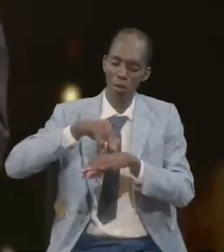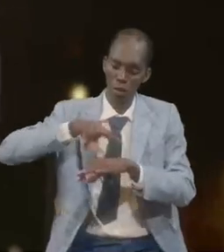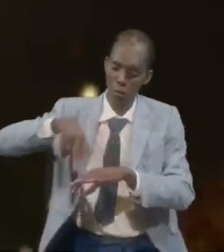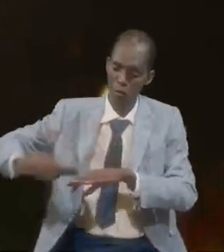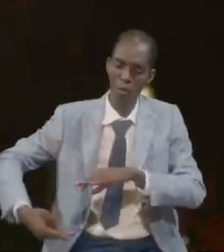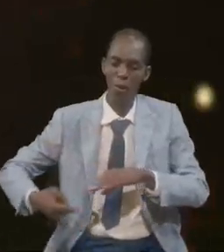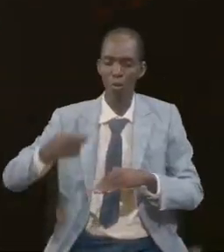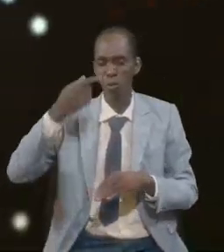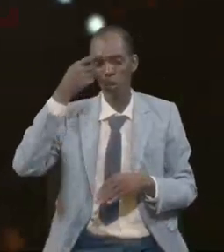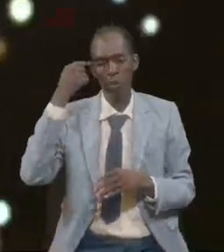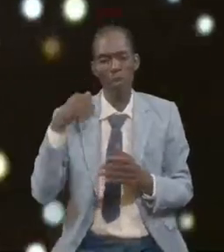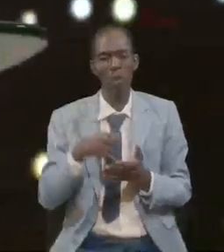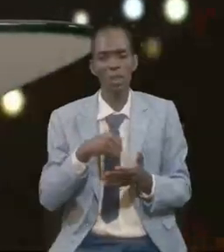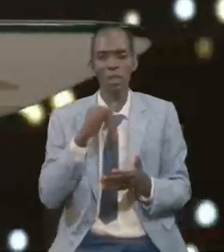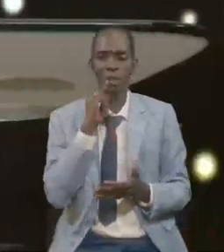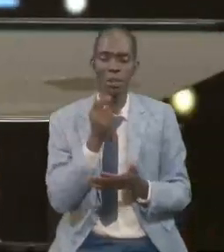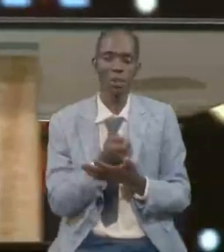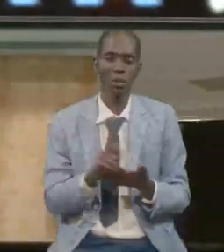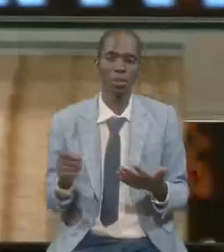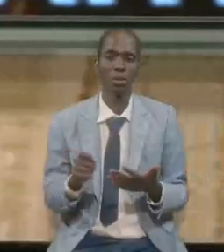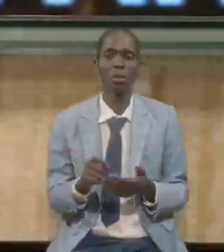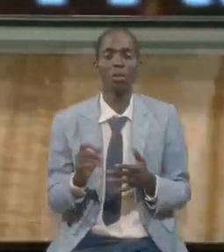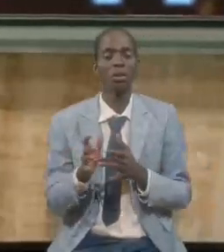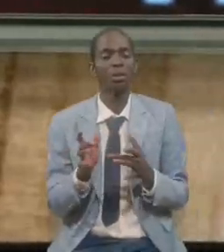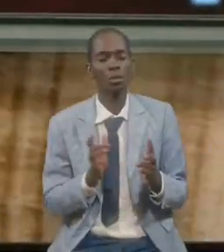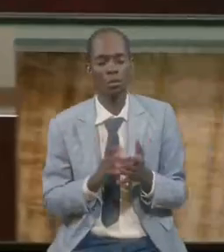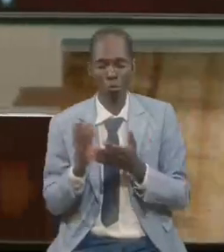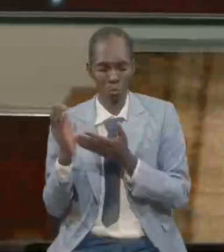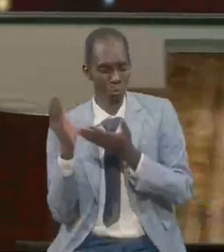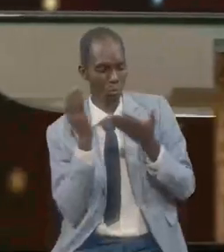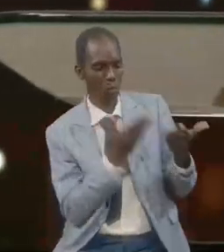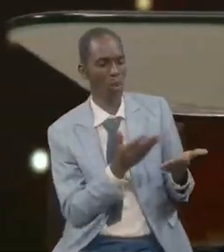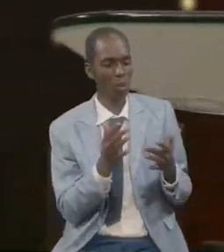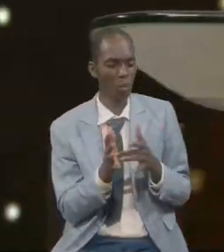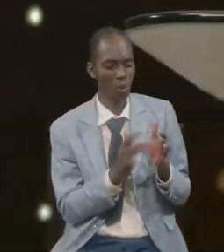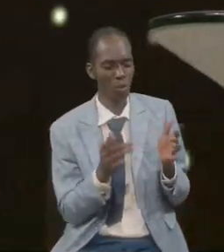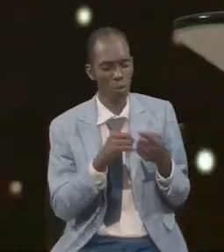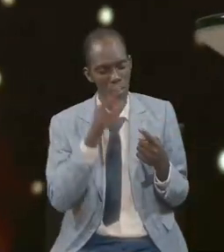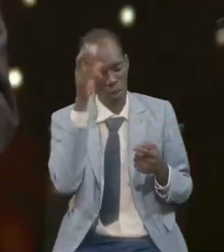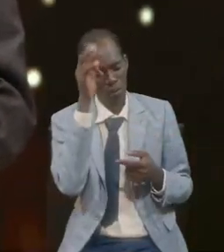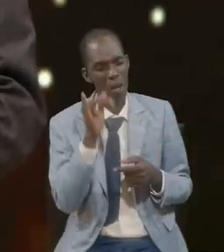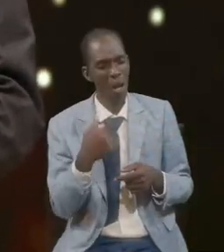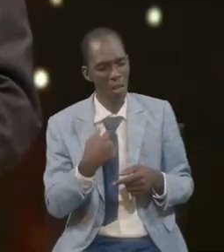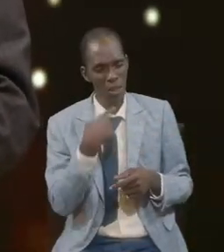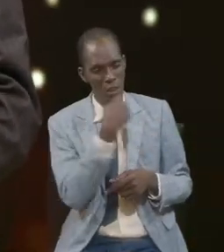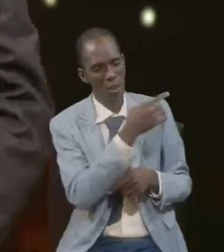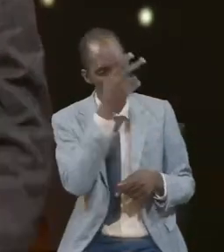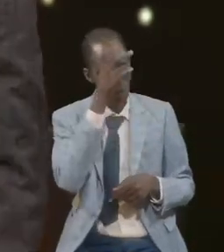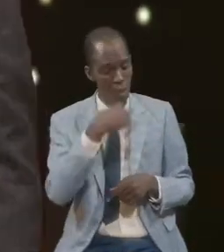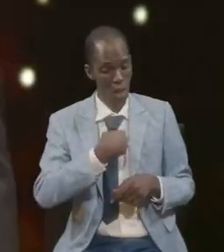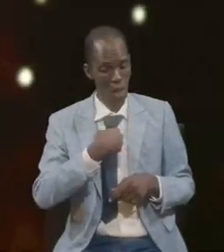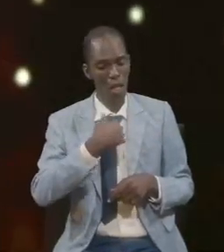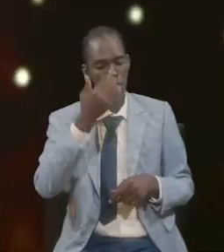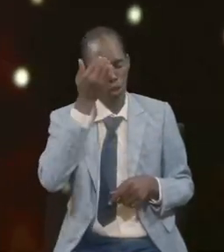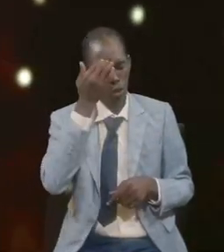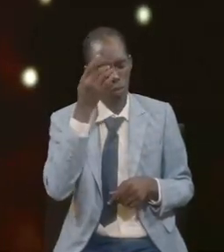écrit, d'accord, Jésus a cité la Bible à Satan. Satan dit que moi aussi